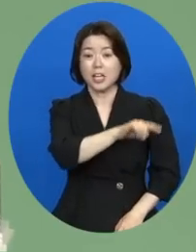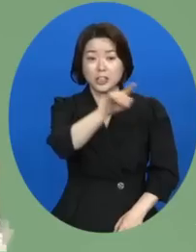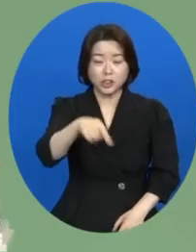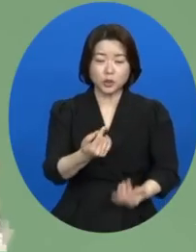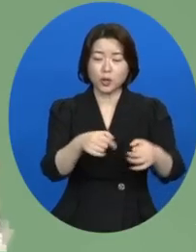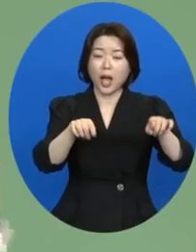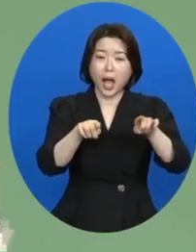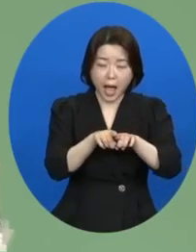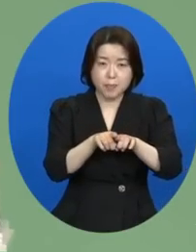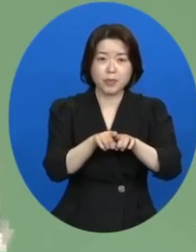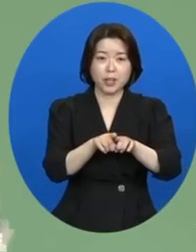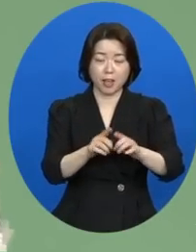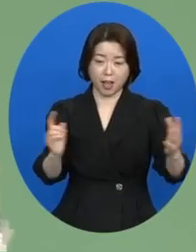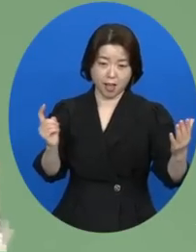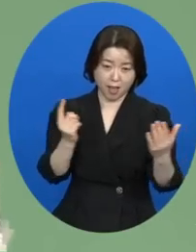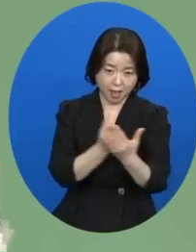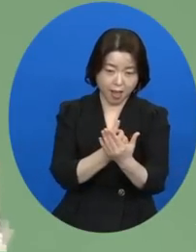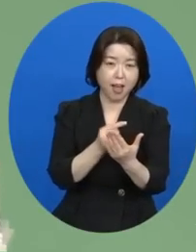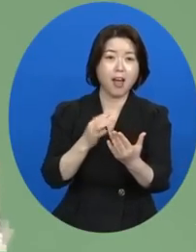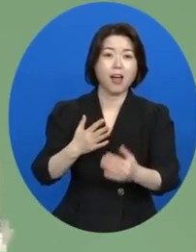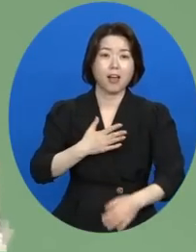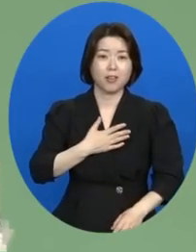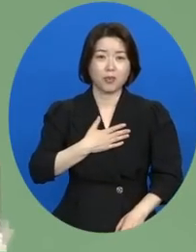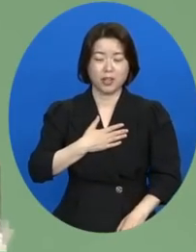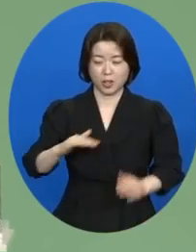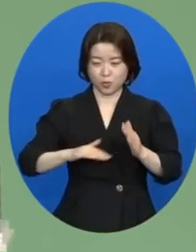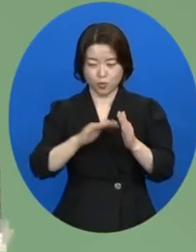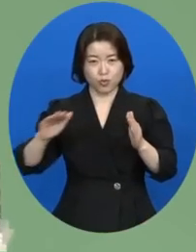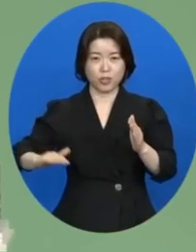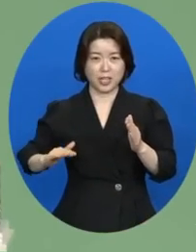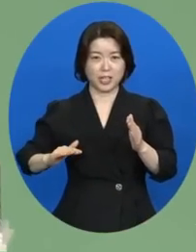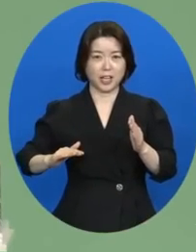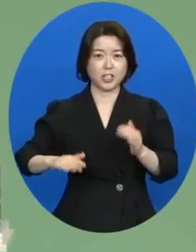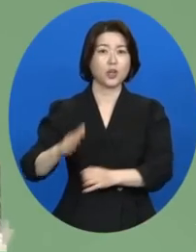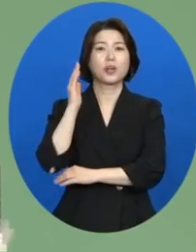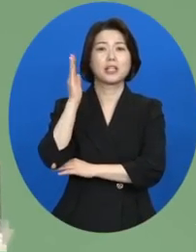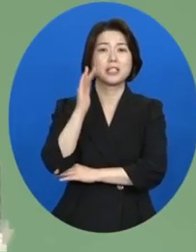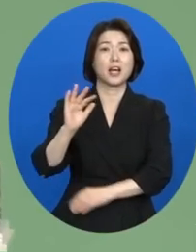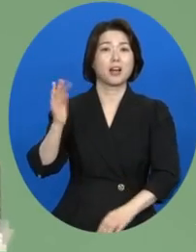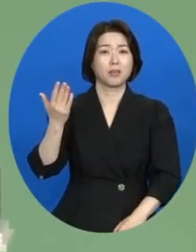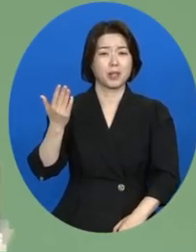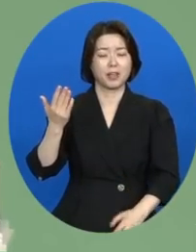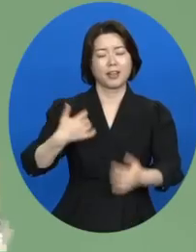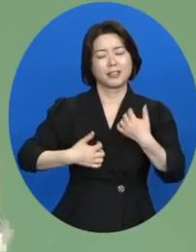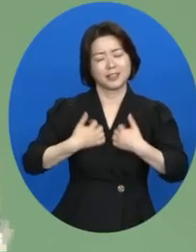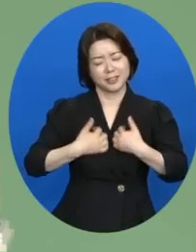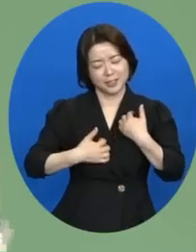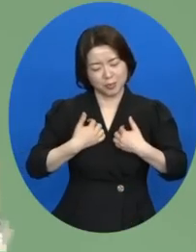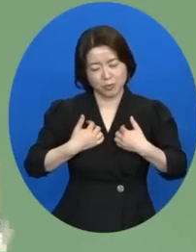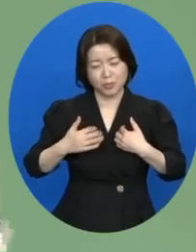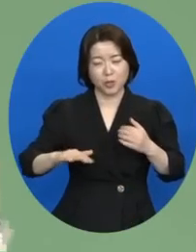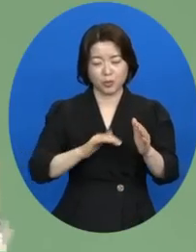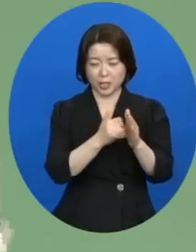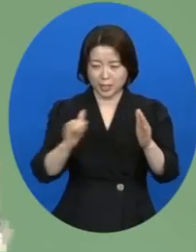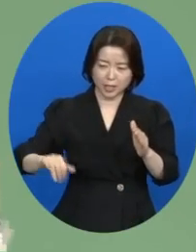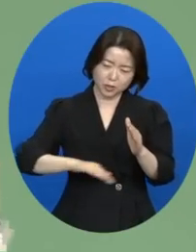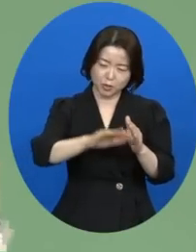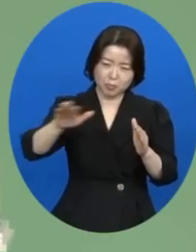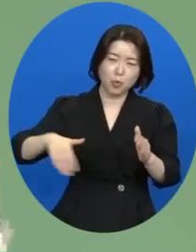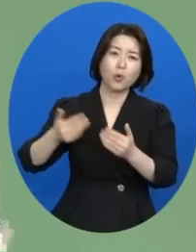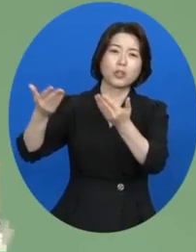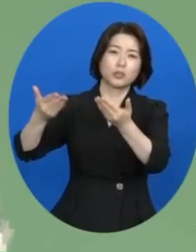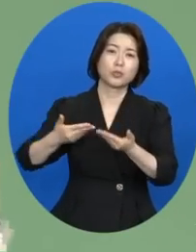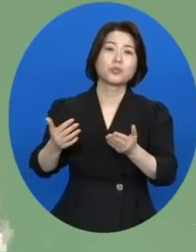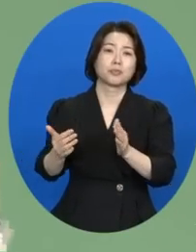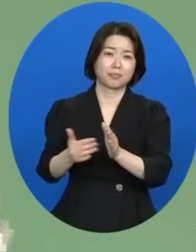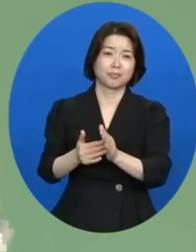그들과 함께 하는 우리의 이야기가 되는 기쁨을 저희 가족에게